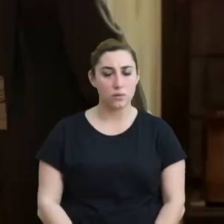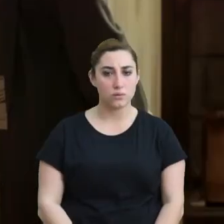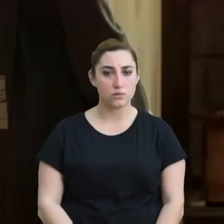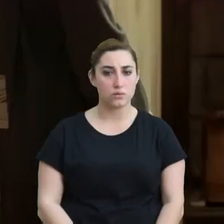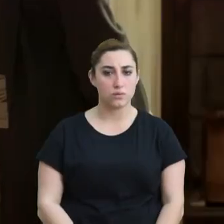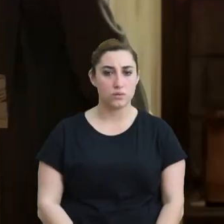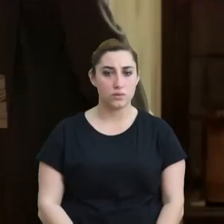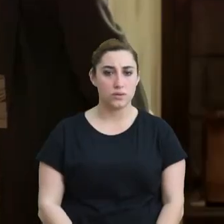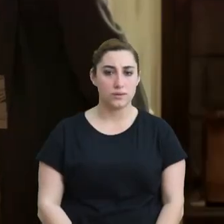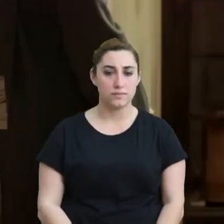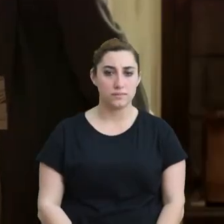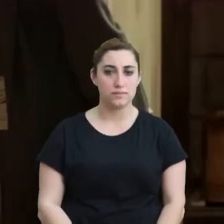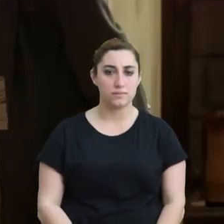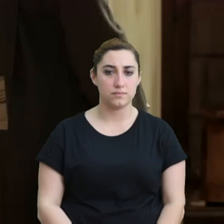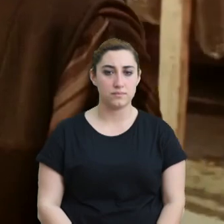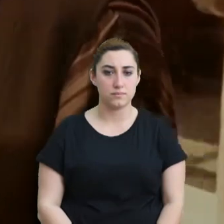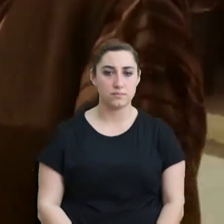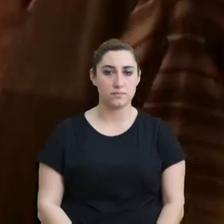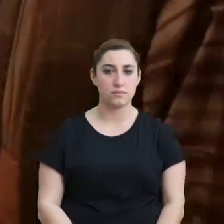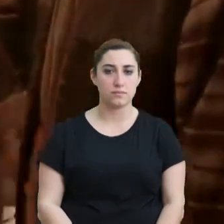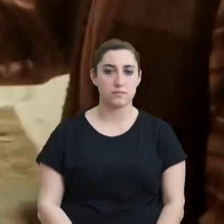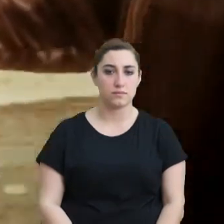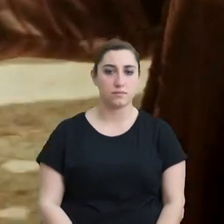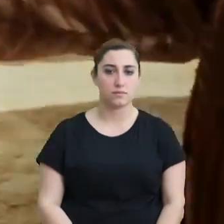kucağından bir ferman çıkarıp Yunus'u uzattı.